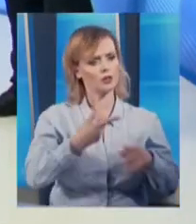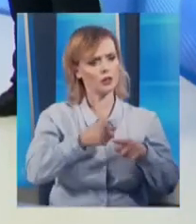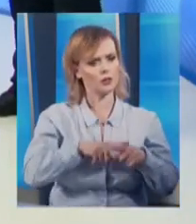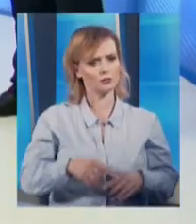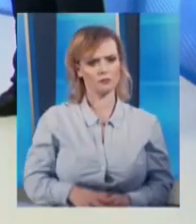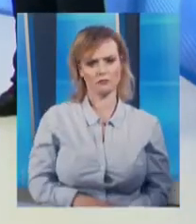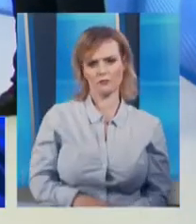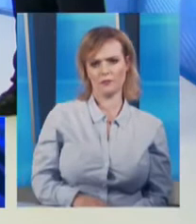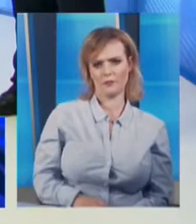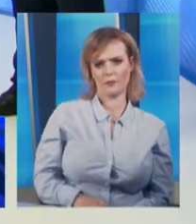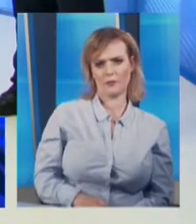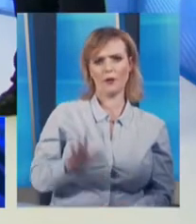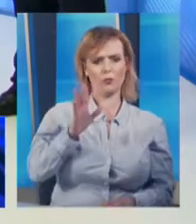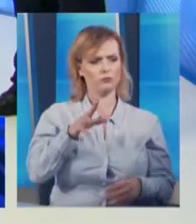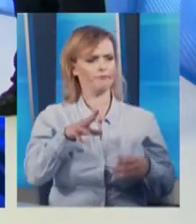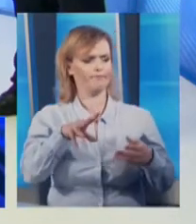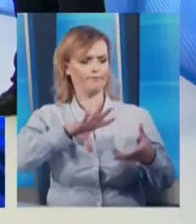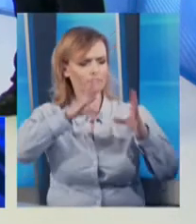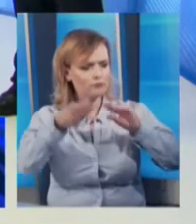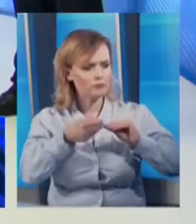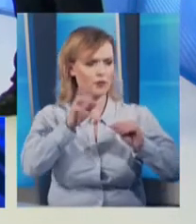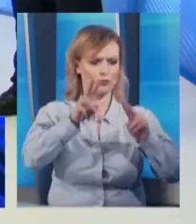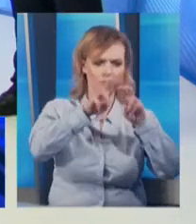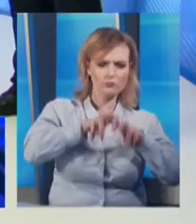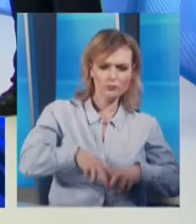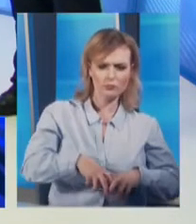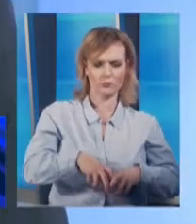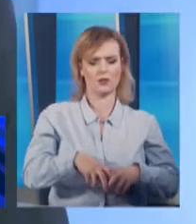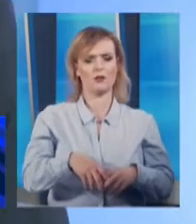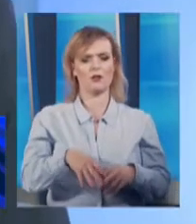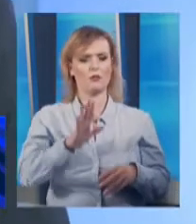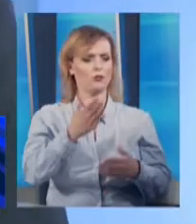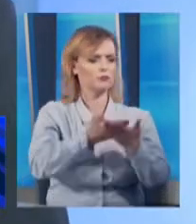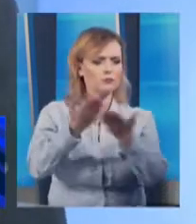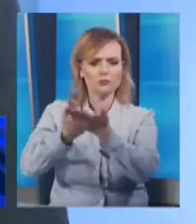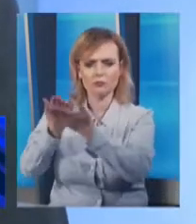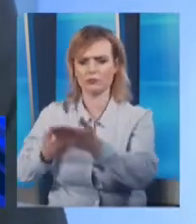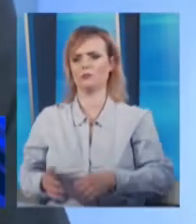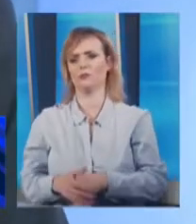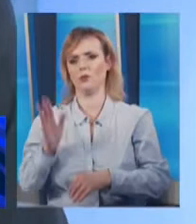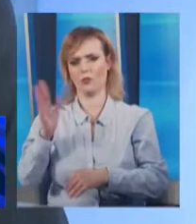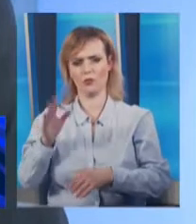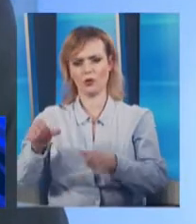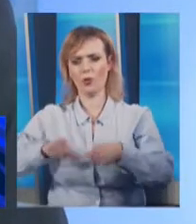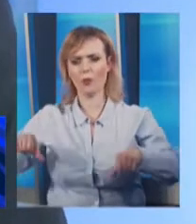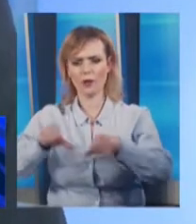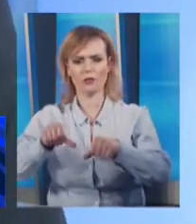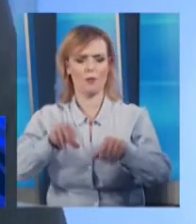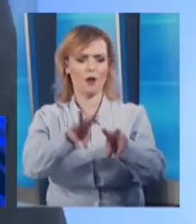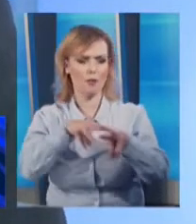Bine, va face o evaluare în cadrul președinției, se va consulta și cu comisiile